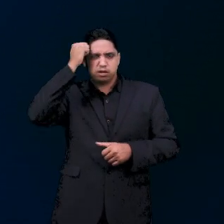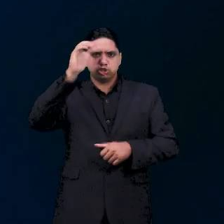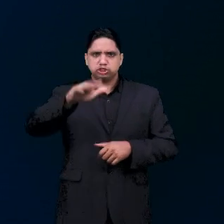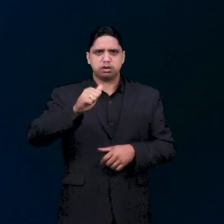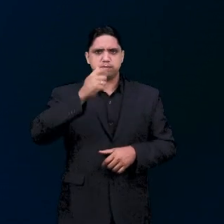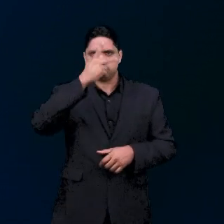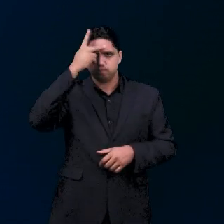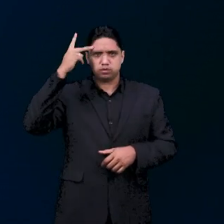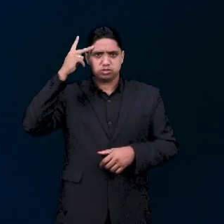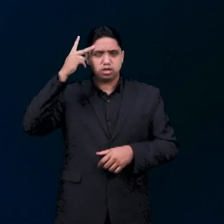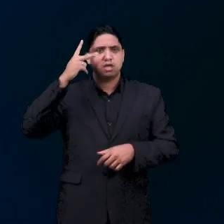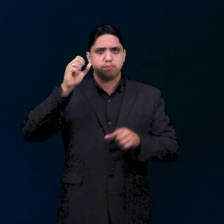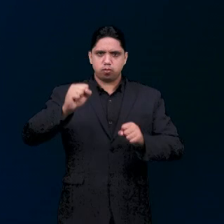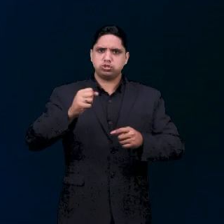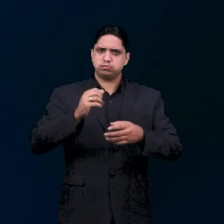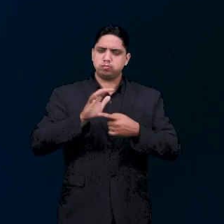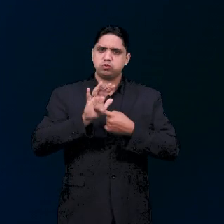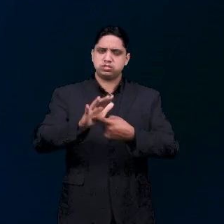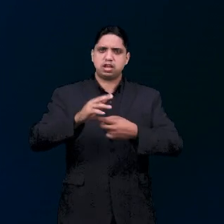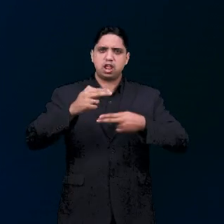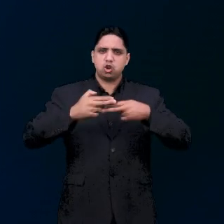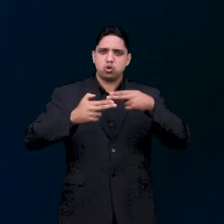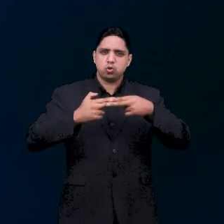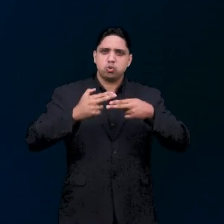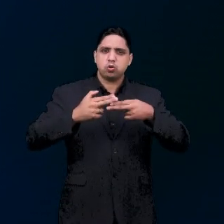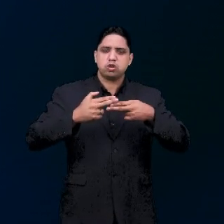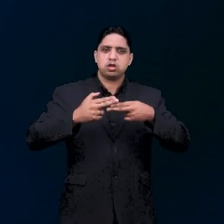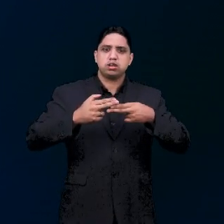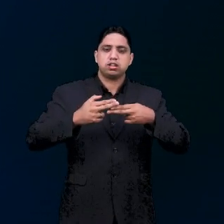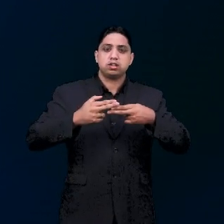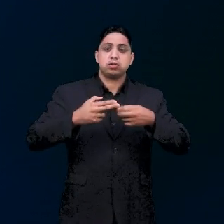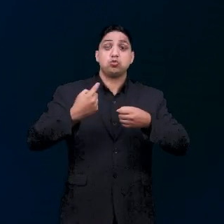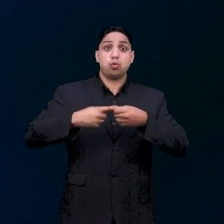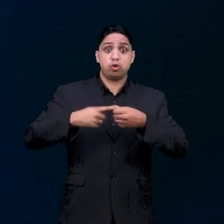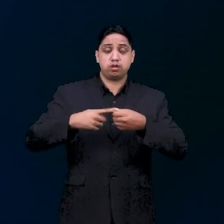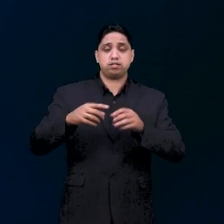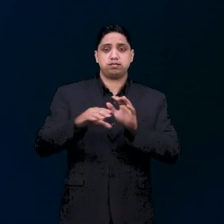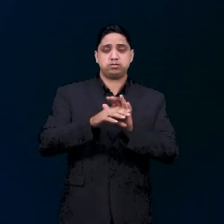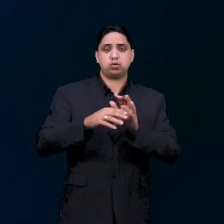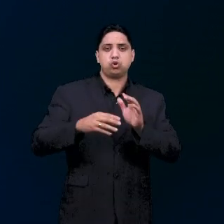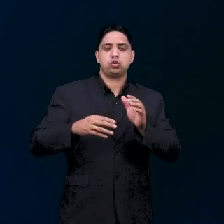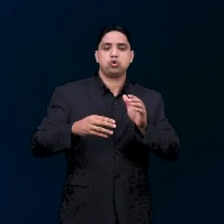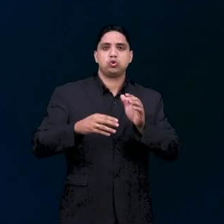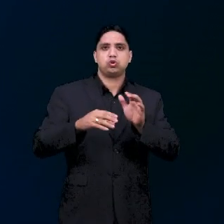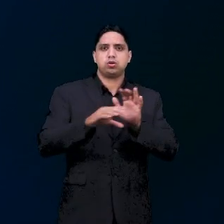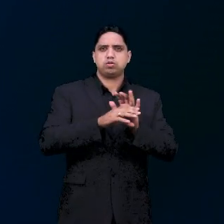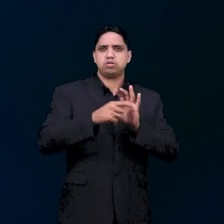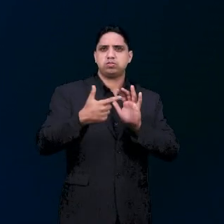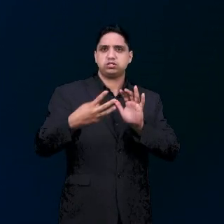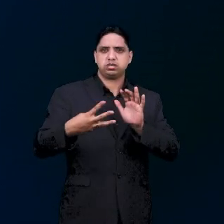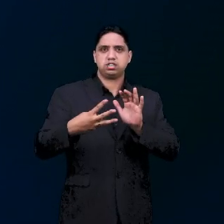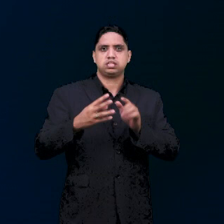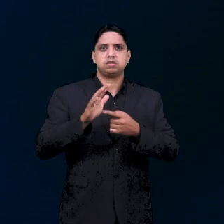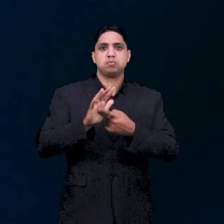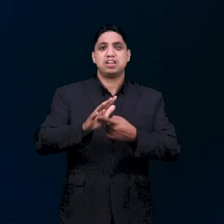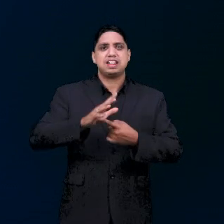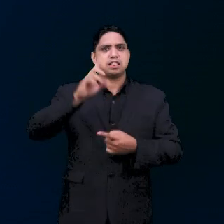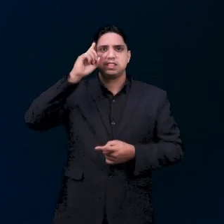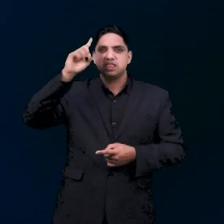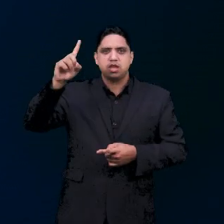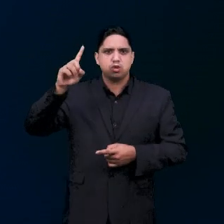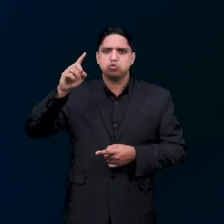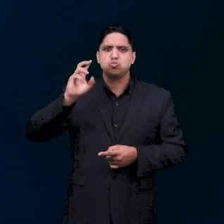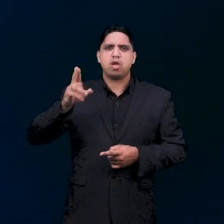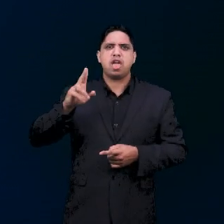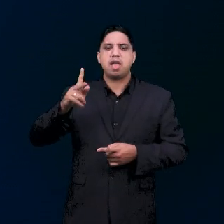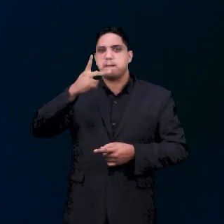nous retrouvons en Nombre 23, la première partie du verset 19, qui dit Dieu n'est pas un homme pour